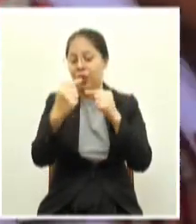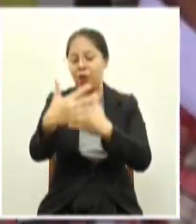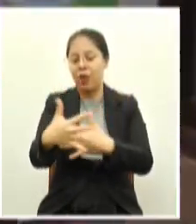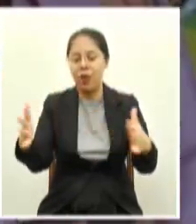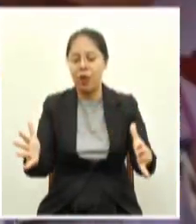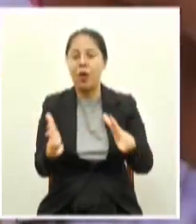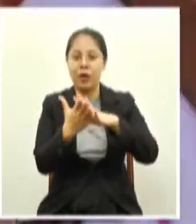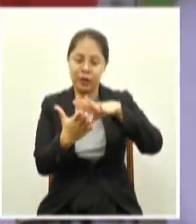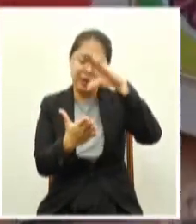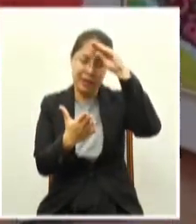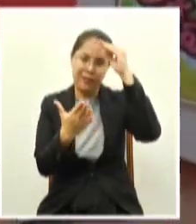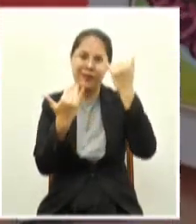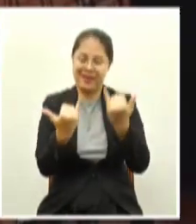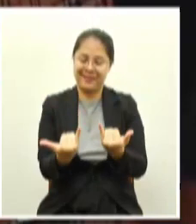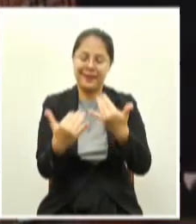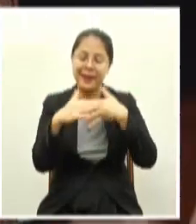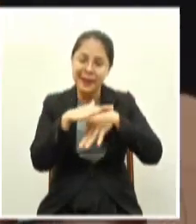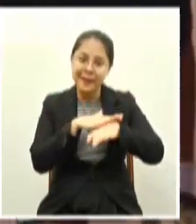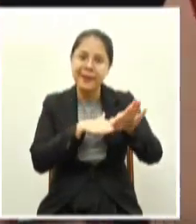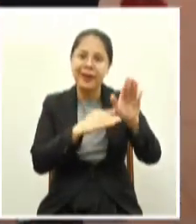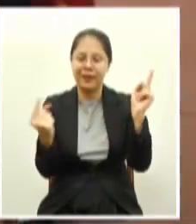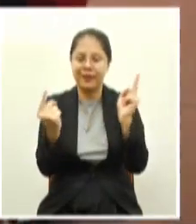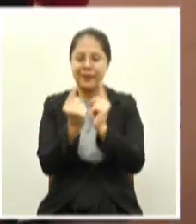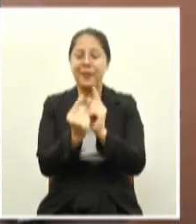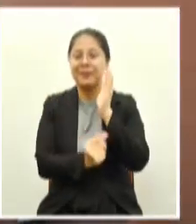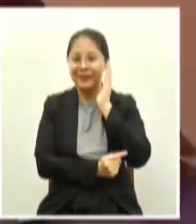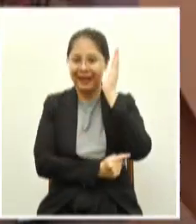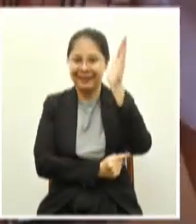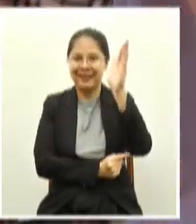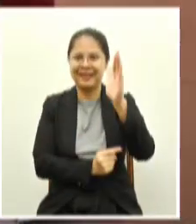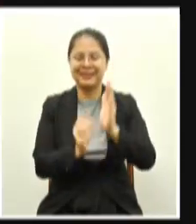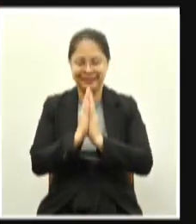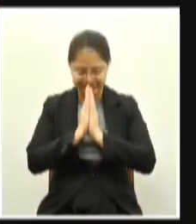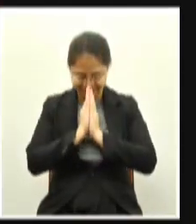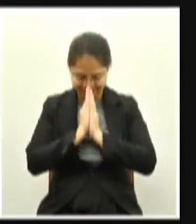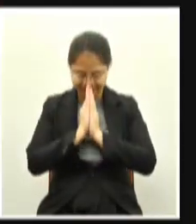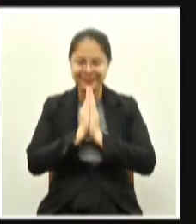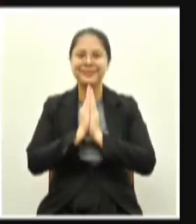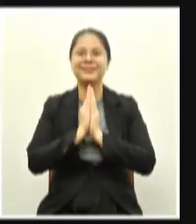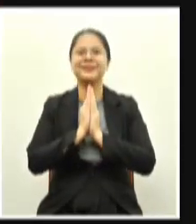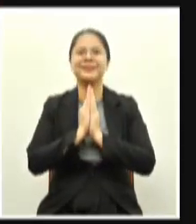วันนี้ต้องลาไปก่อนแล้วพบกันใหม่ EP หน้าสวัสดีค่ะ